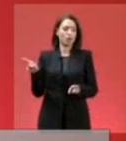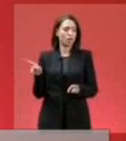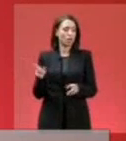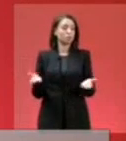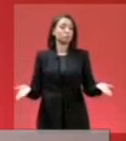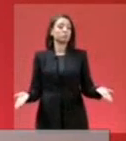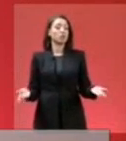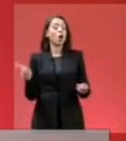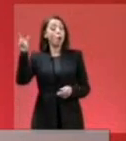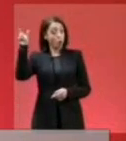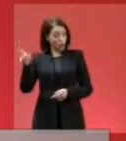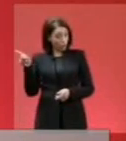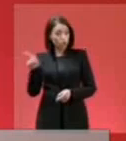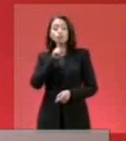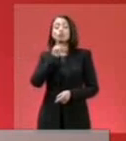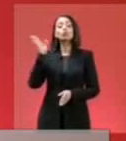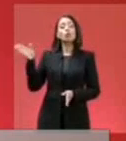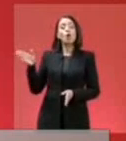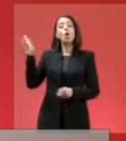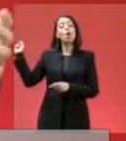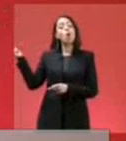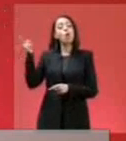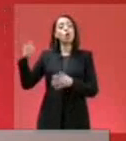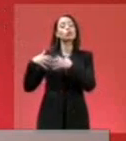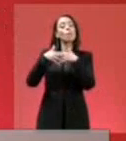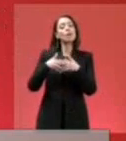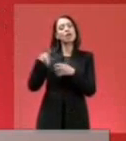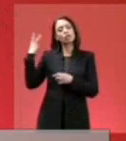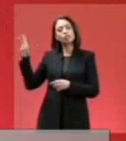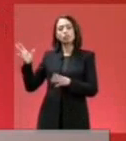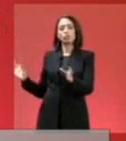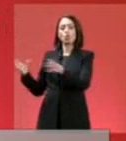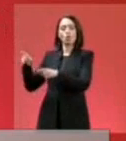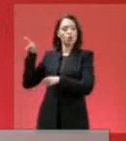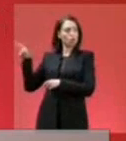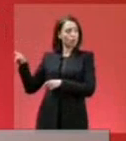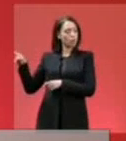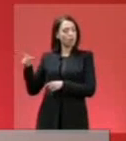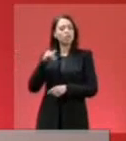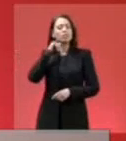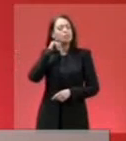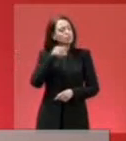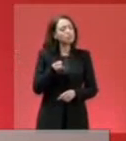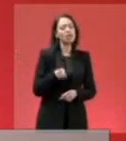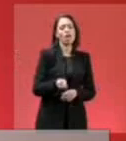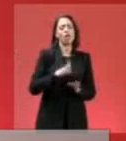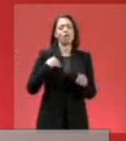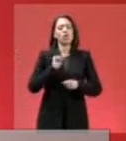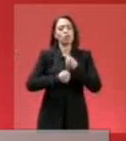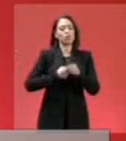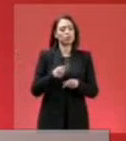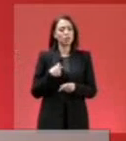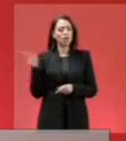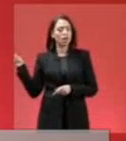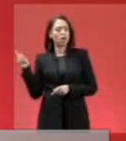Τόσο ο ίδιος όσο και ο προπαγανδιστικός μηχανισμός που τον περιβάλλει, σε κάθε στροφή